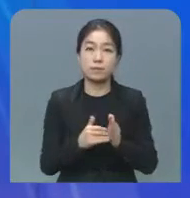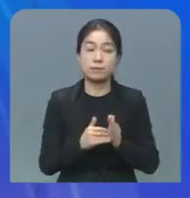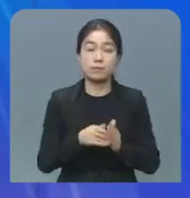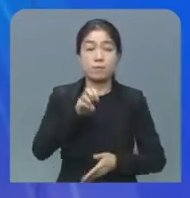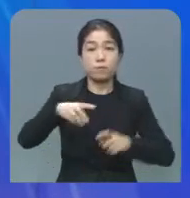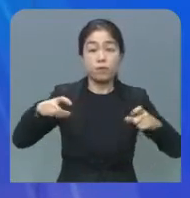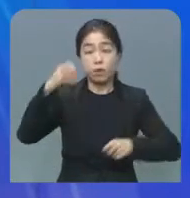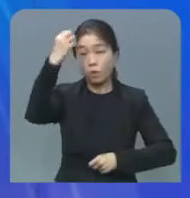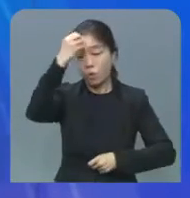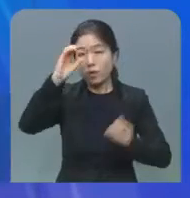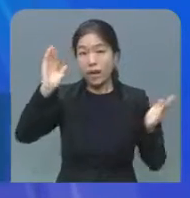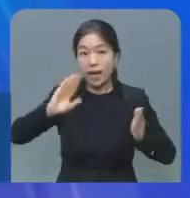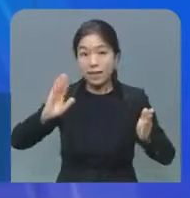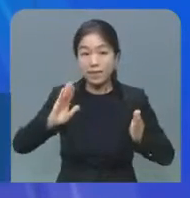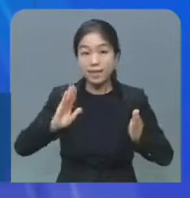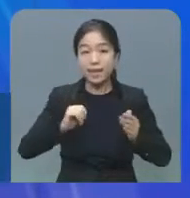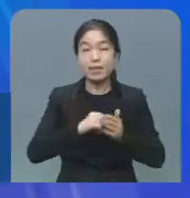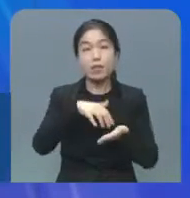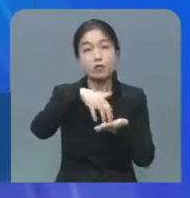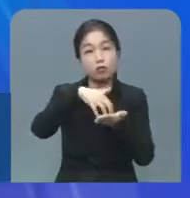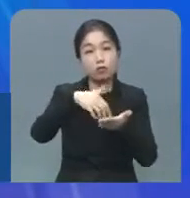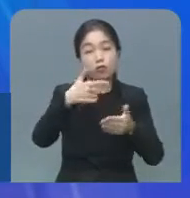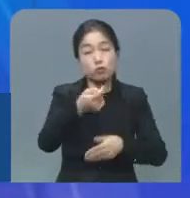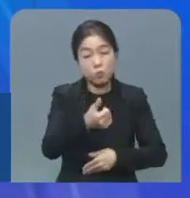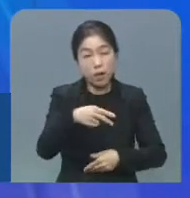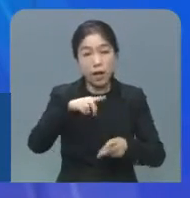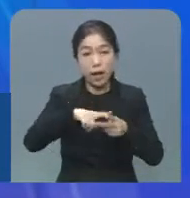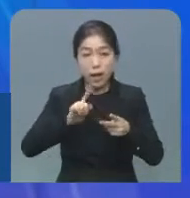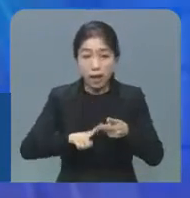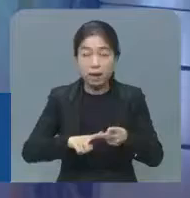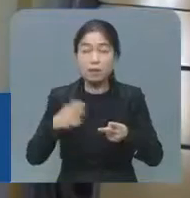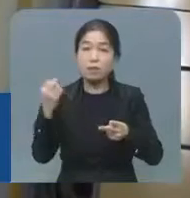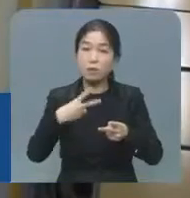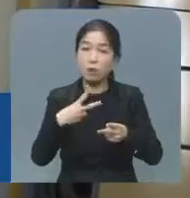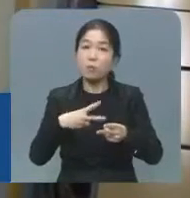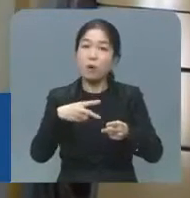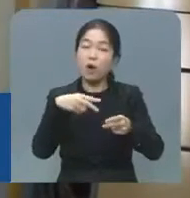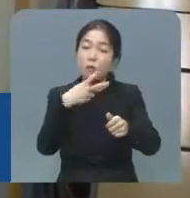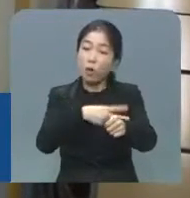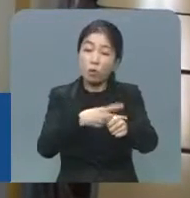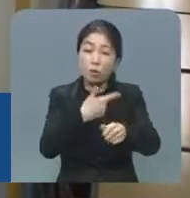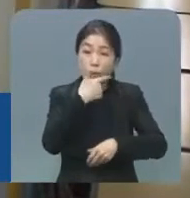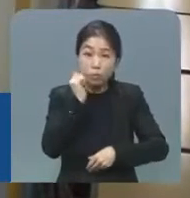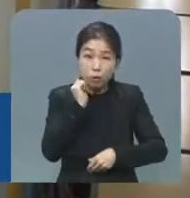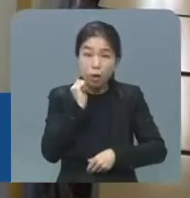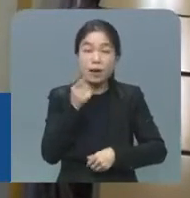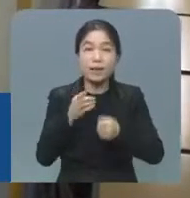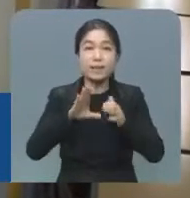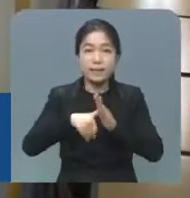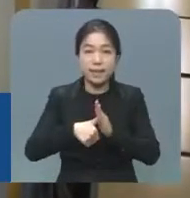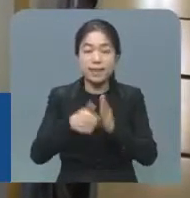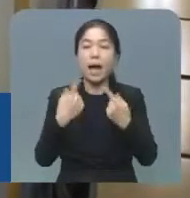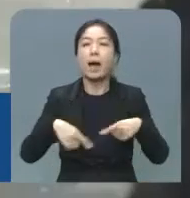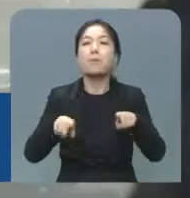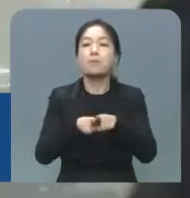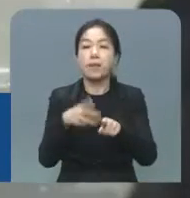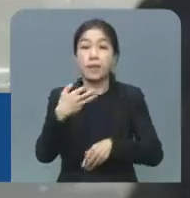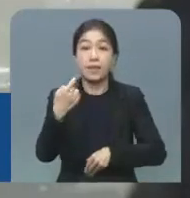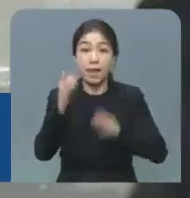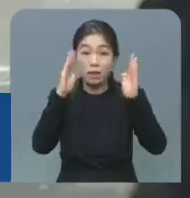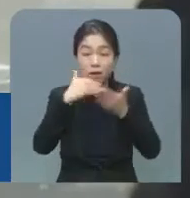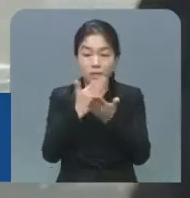광주지역 고등학생들이 수강 학생 수가 적거나 가르칠 교원이 없는 81개 과목을 공동으로 개설해 운영하고 있습니다